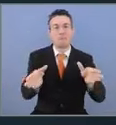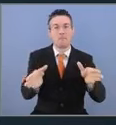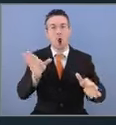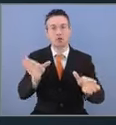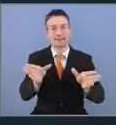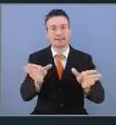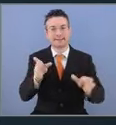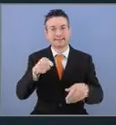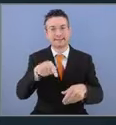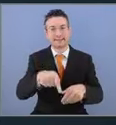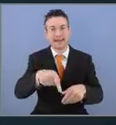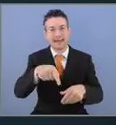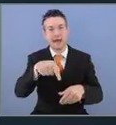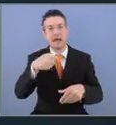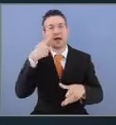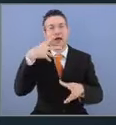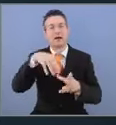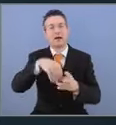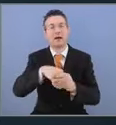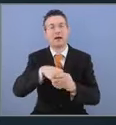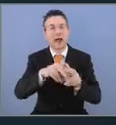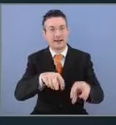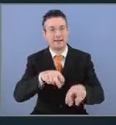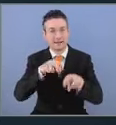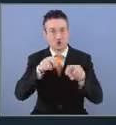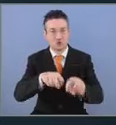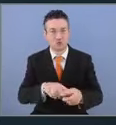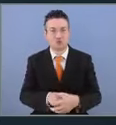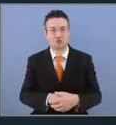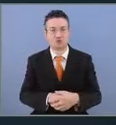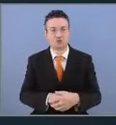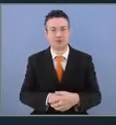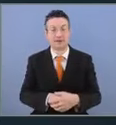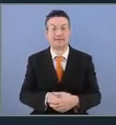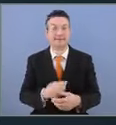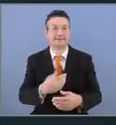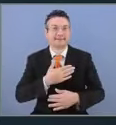Ovviamente con le nostre, diciamo,